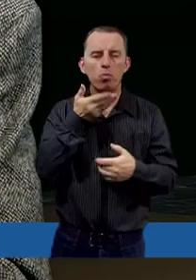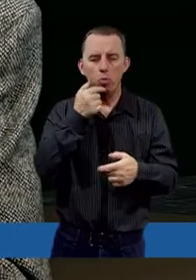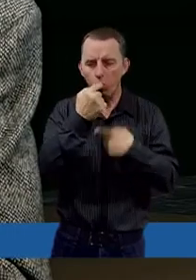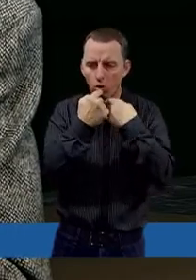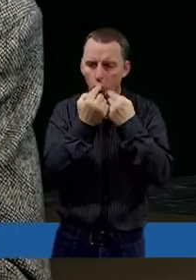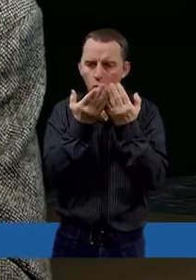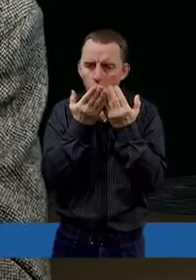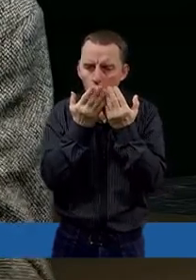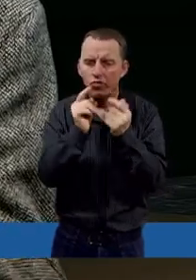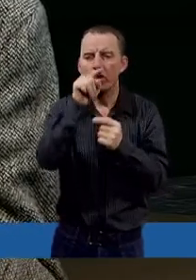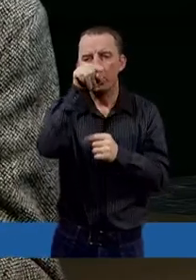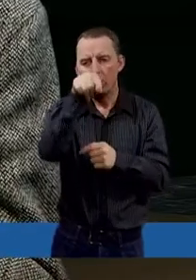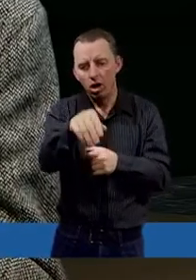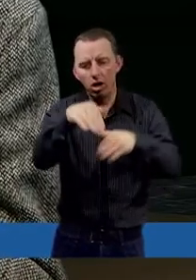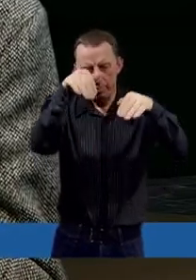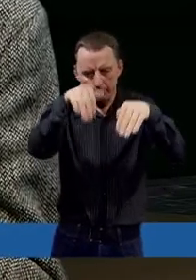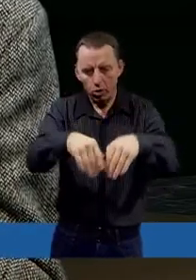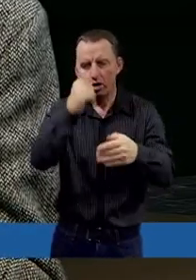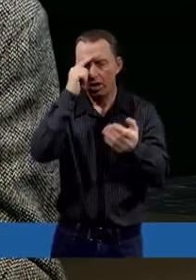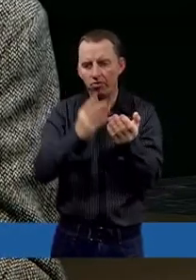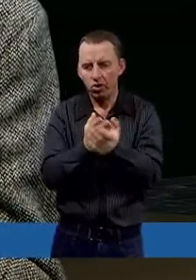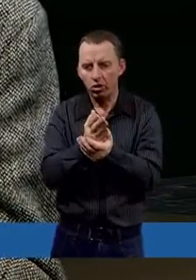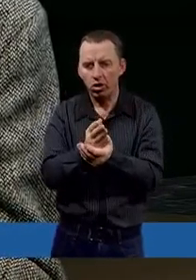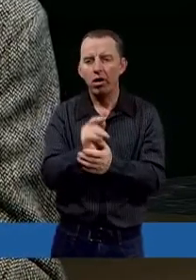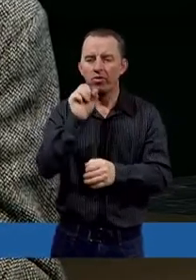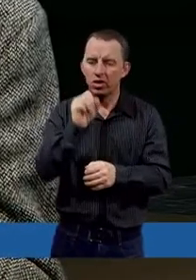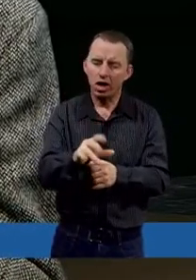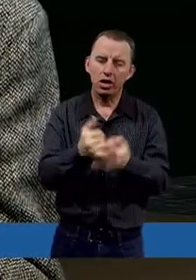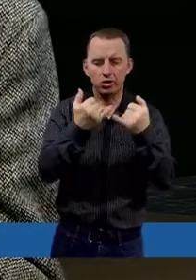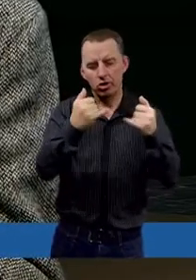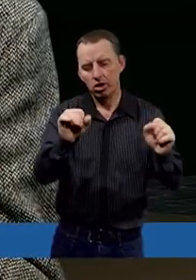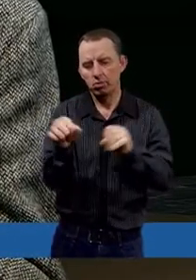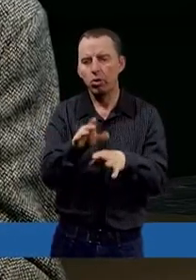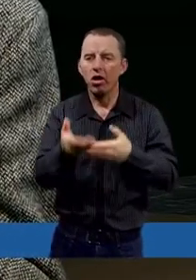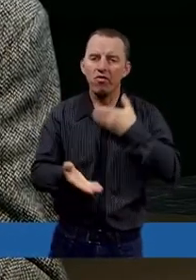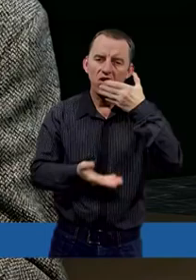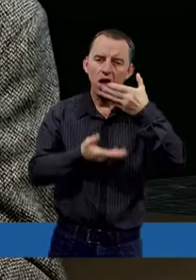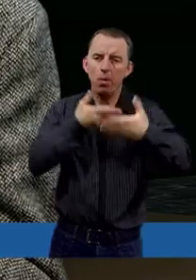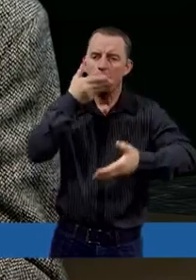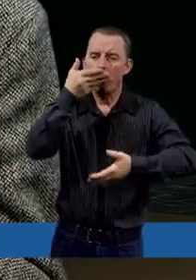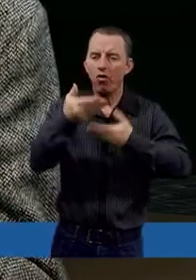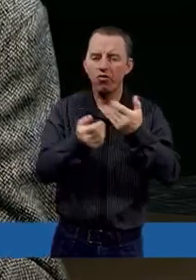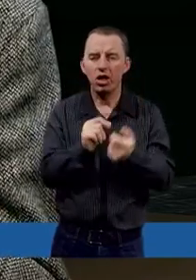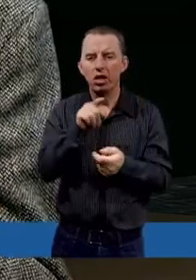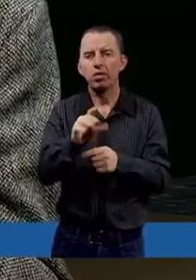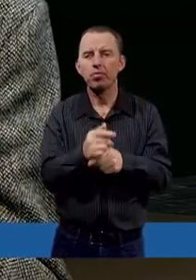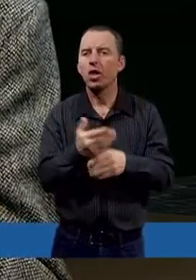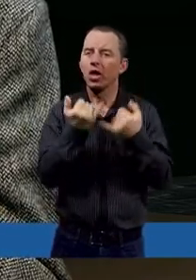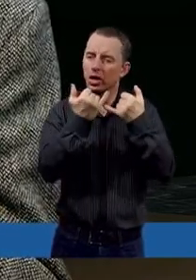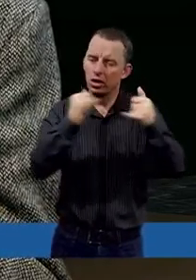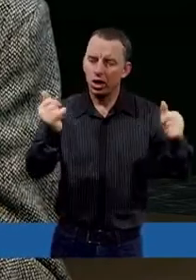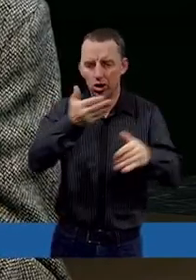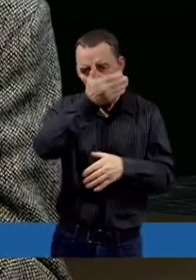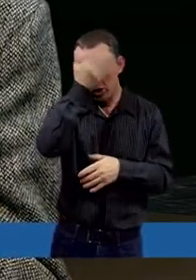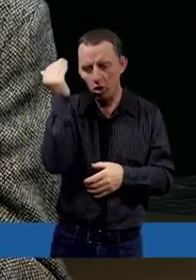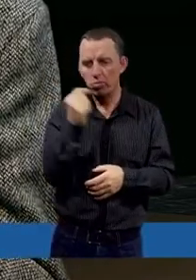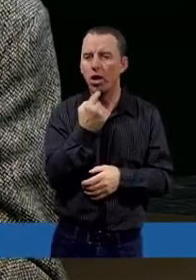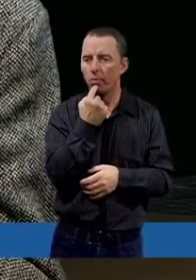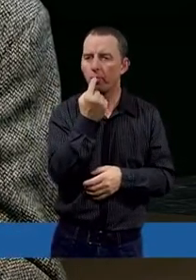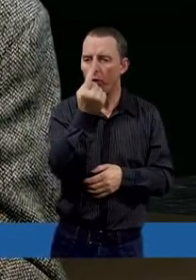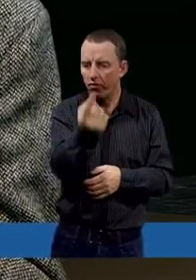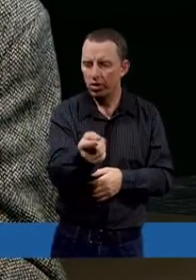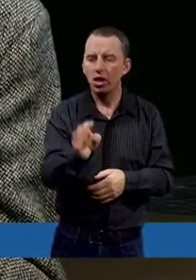bym powiedział, że ktoś powie, czy może wierzący w taki sposób nieraz tak czy inaczej się wypowiadać. Niekiedy powiedziałbym, inaczej nie umie wyrazić tego